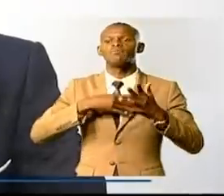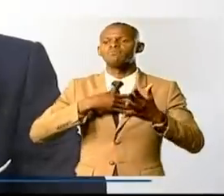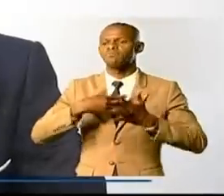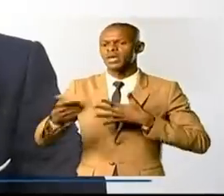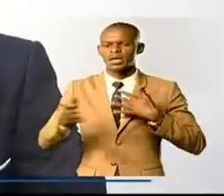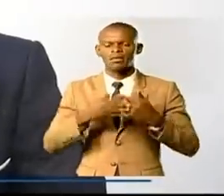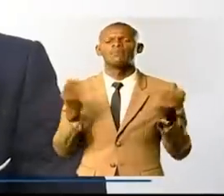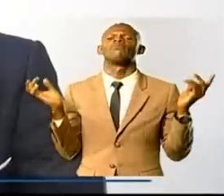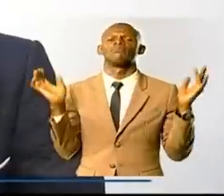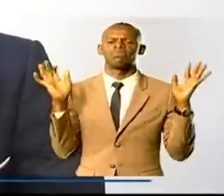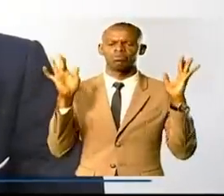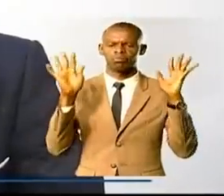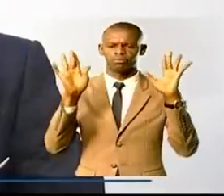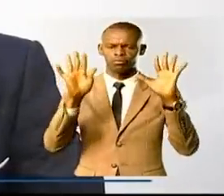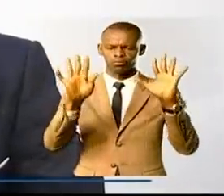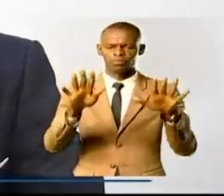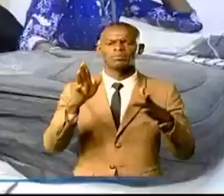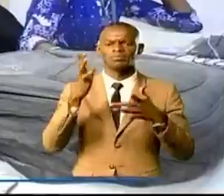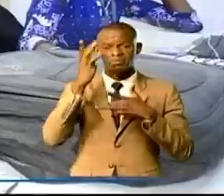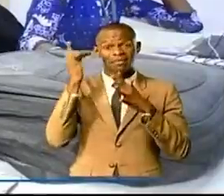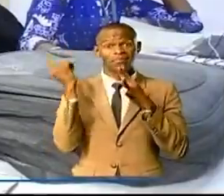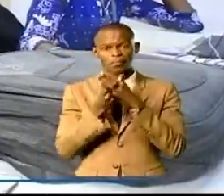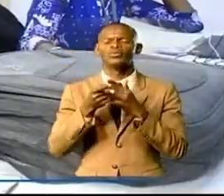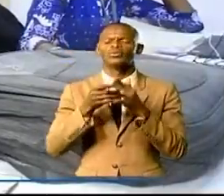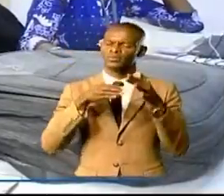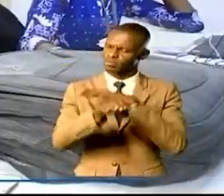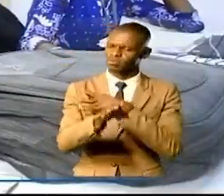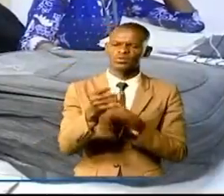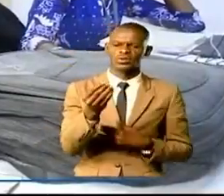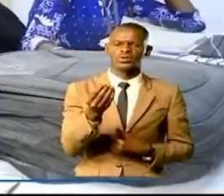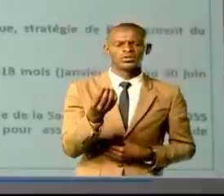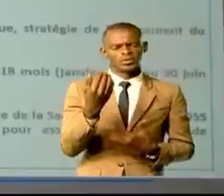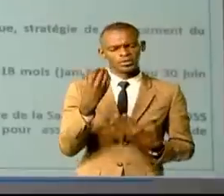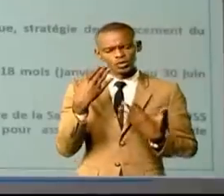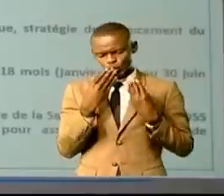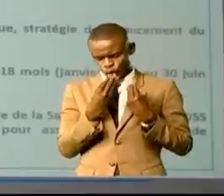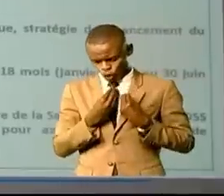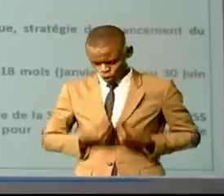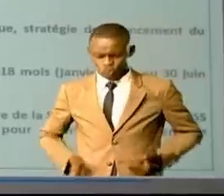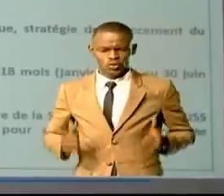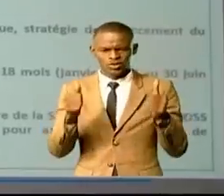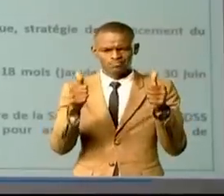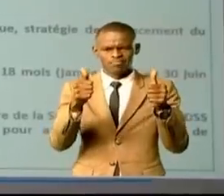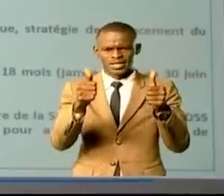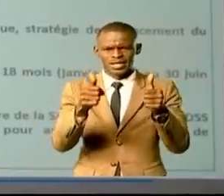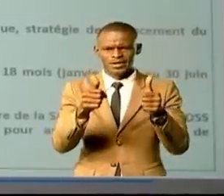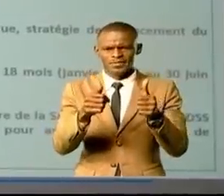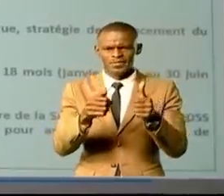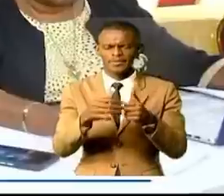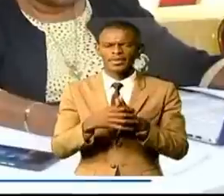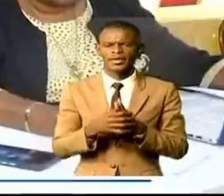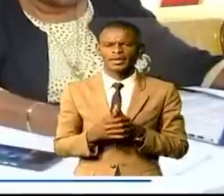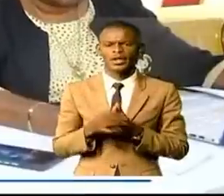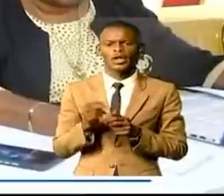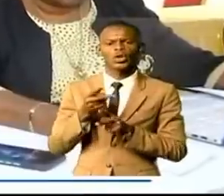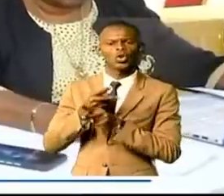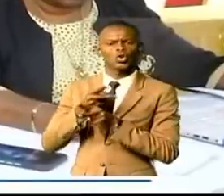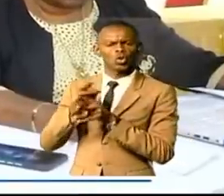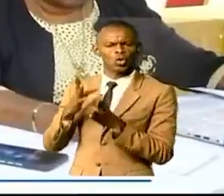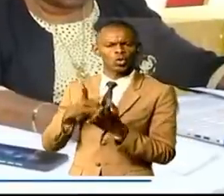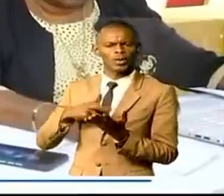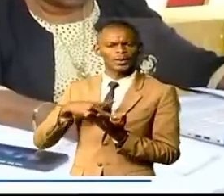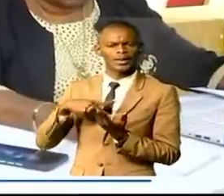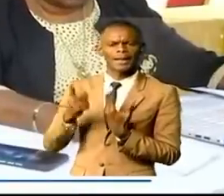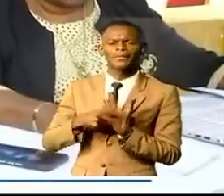vice-ministre de la Santé publique, Véronique Kilumba, a pris part. Pour le coordonnateur de ce projet, Dominique Babo, l'objectif est d'assurer